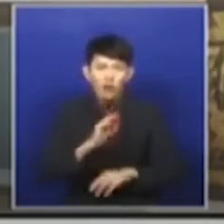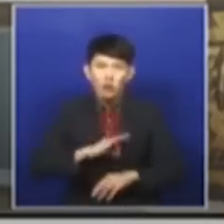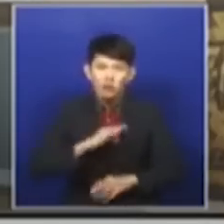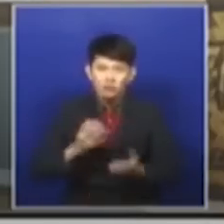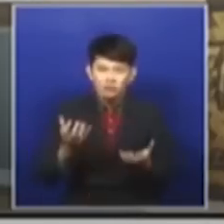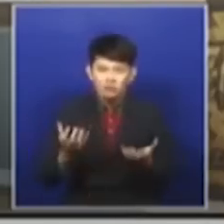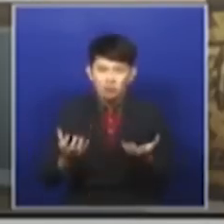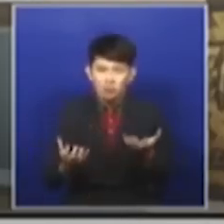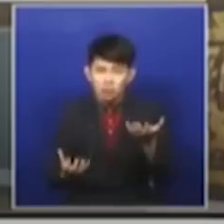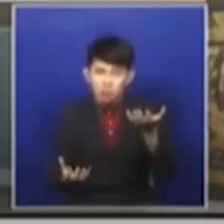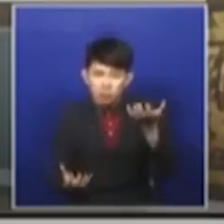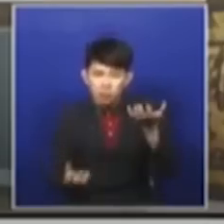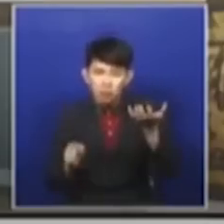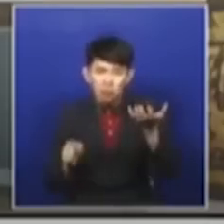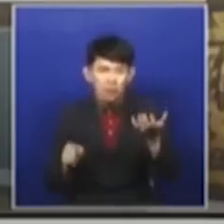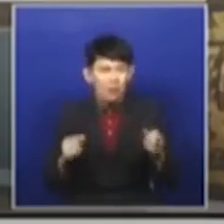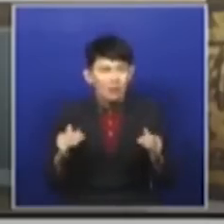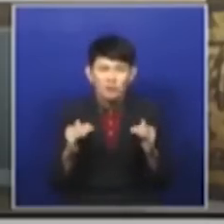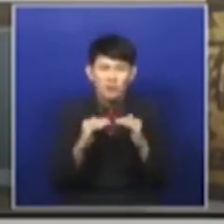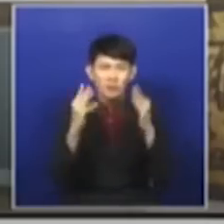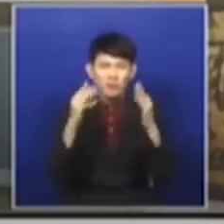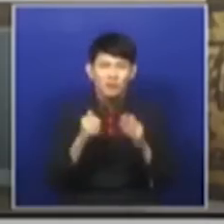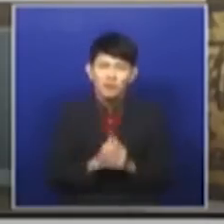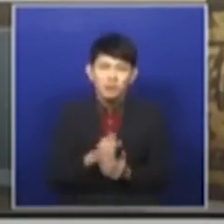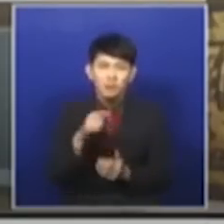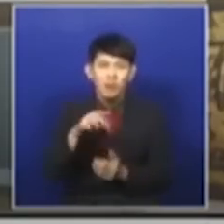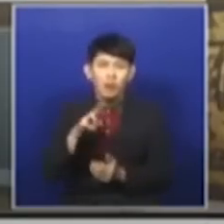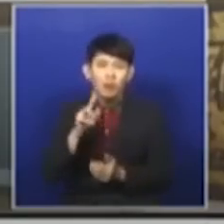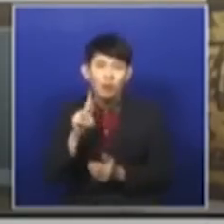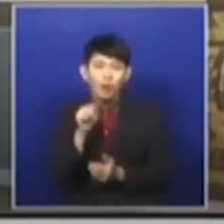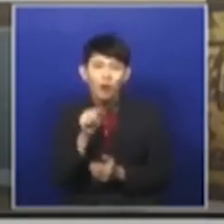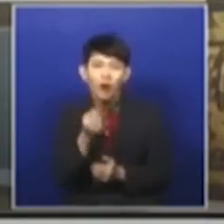และไม่เป็นธรรมที่ผมเห็นจากพรกนี้คืออะไรครับ